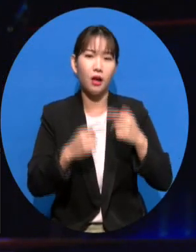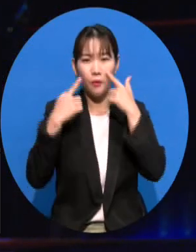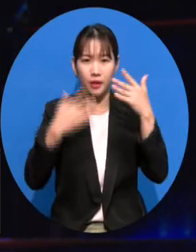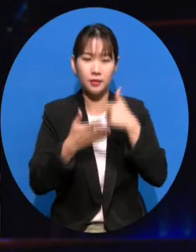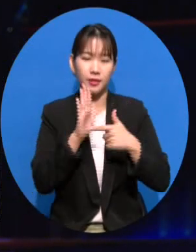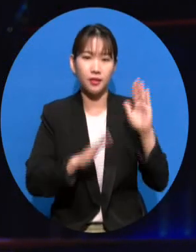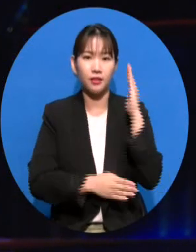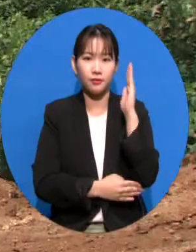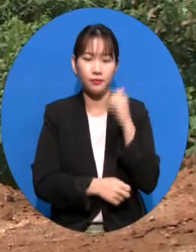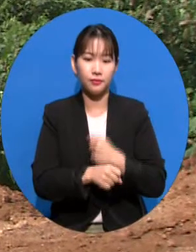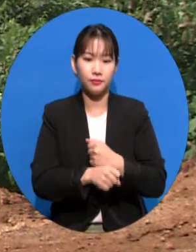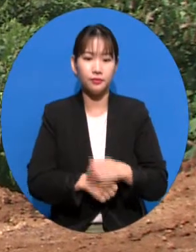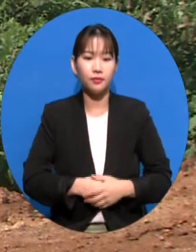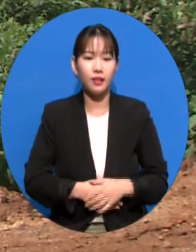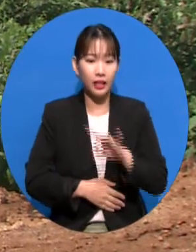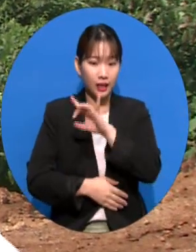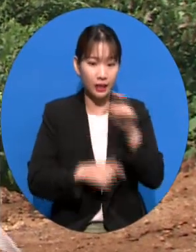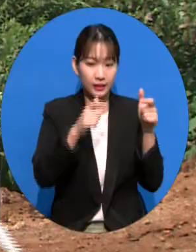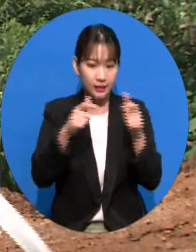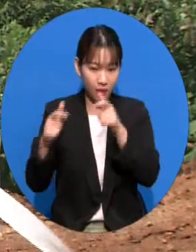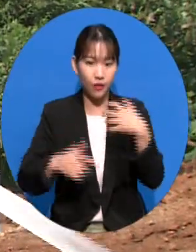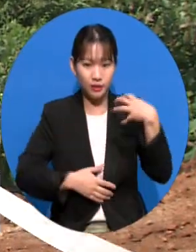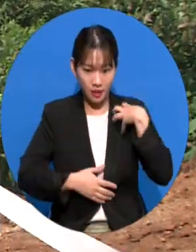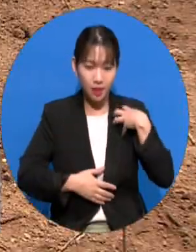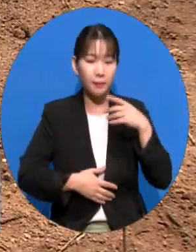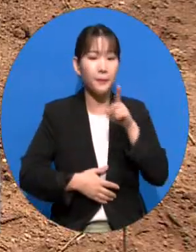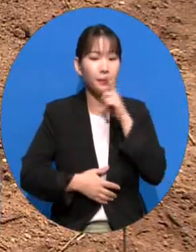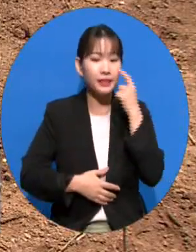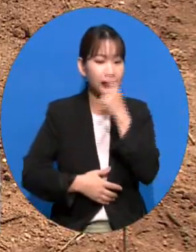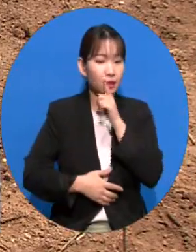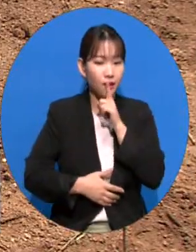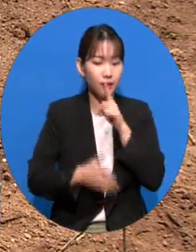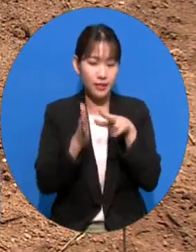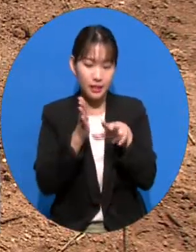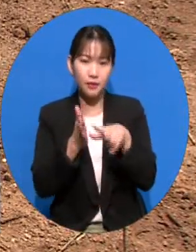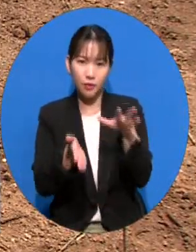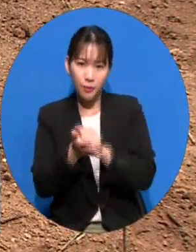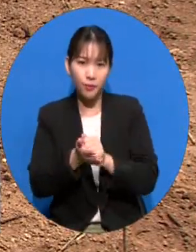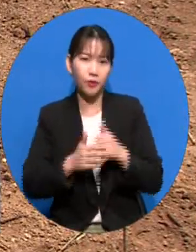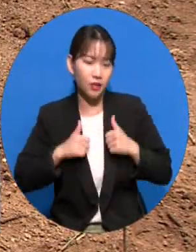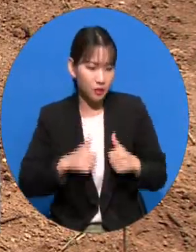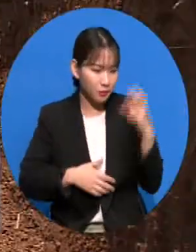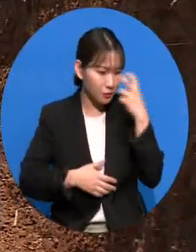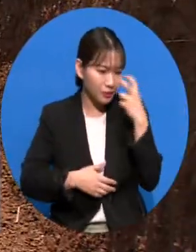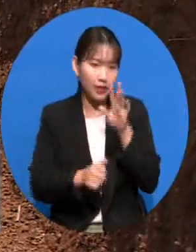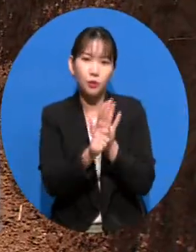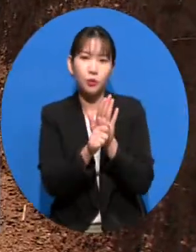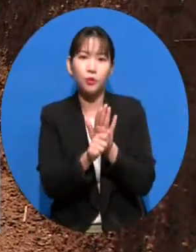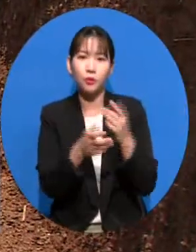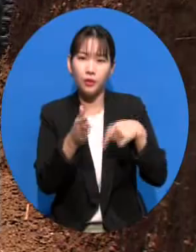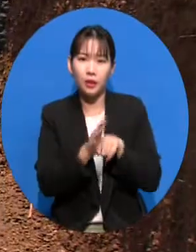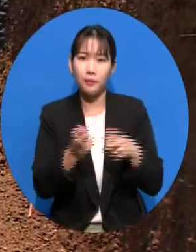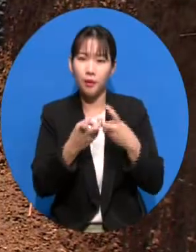한다고 강조하고 있습니다. 각 지자체 차원에서도 증언과 자료 확보 등 충실한 조사를 뒷받침할 수 있는 방안을